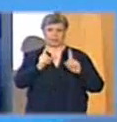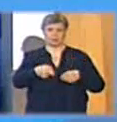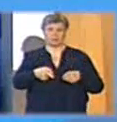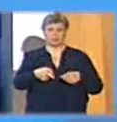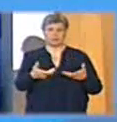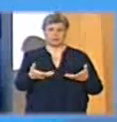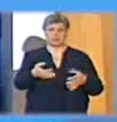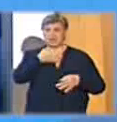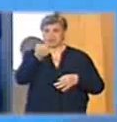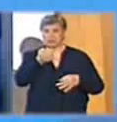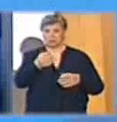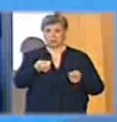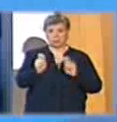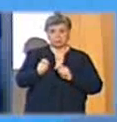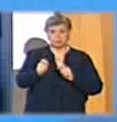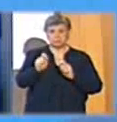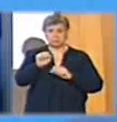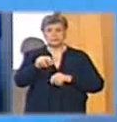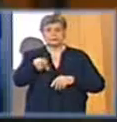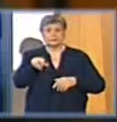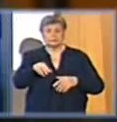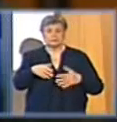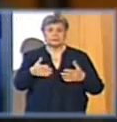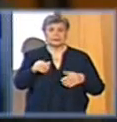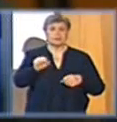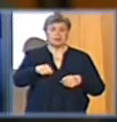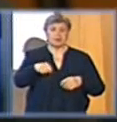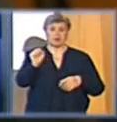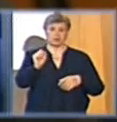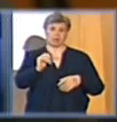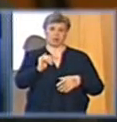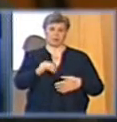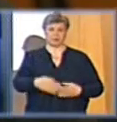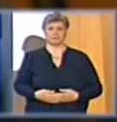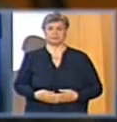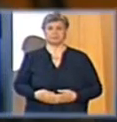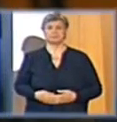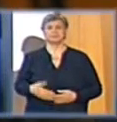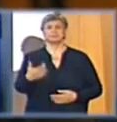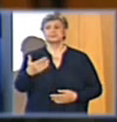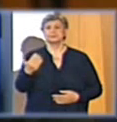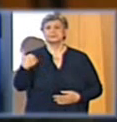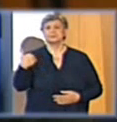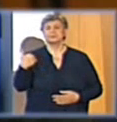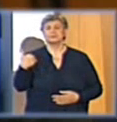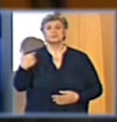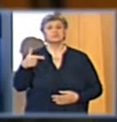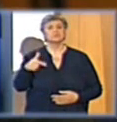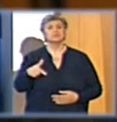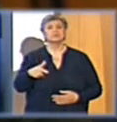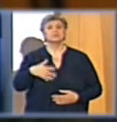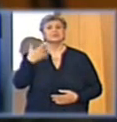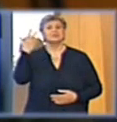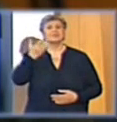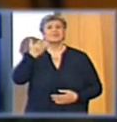Τσακίλης από τον Αντένα. Ήθελα να σας ρωτήσω αν στις προθέσεις σας είπατε για απλή αναλογική, αν εννοείται για απλή ανώθευτη